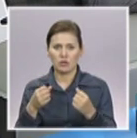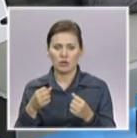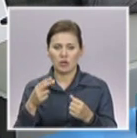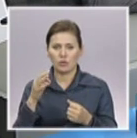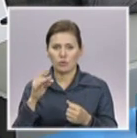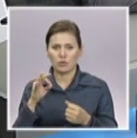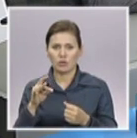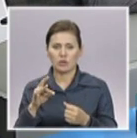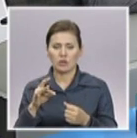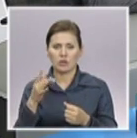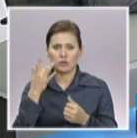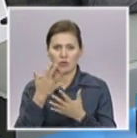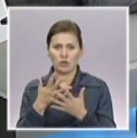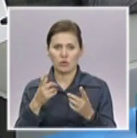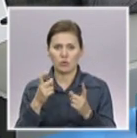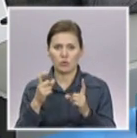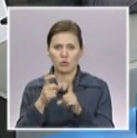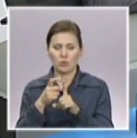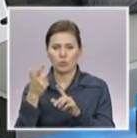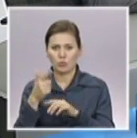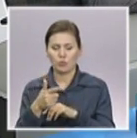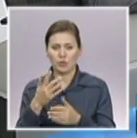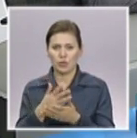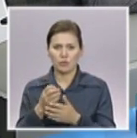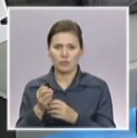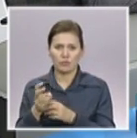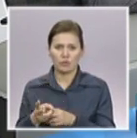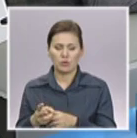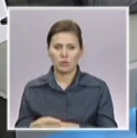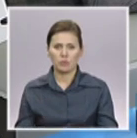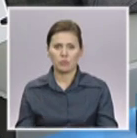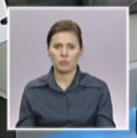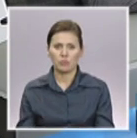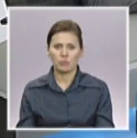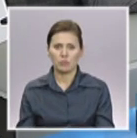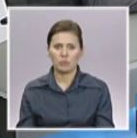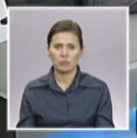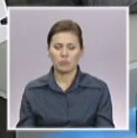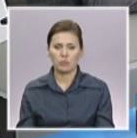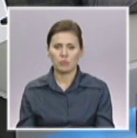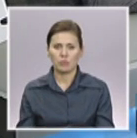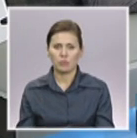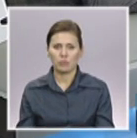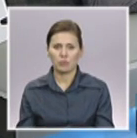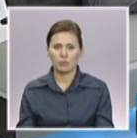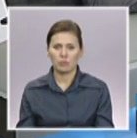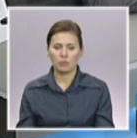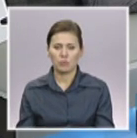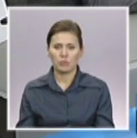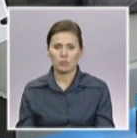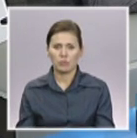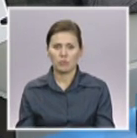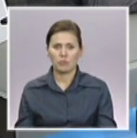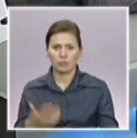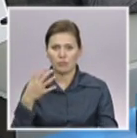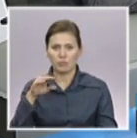кондуктор да неше түрлі сөздер айтып шыға бастайды. Неге отырғызбайды? Вот солай отырғызбаймыз,